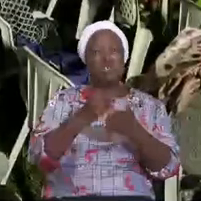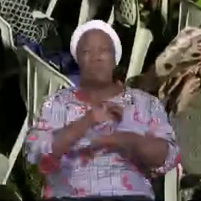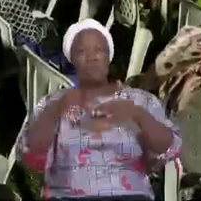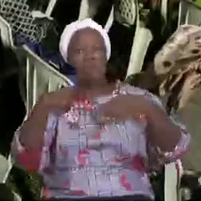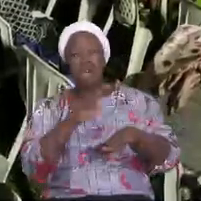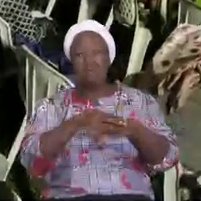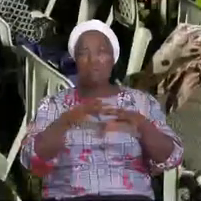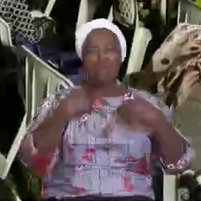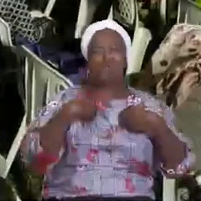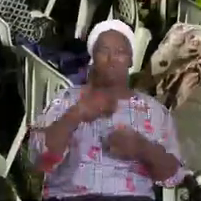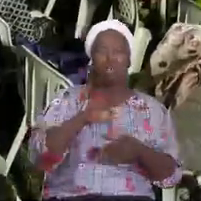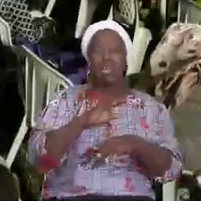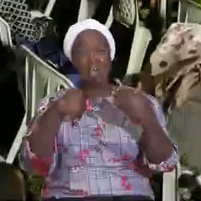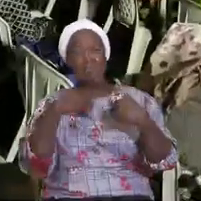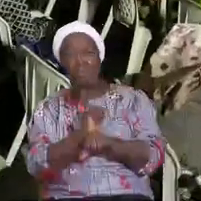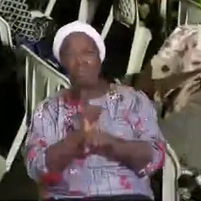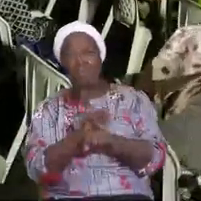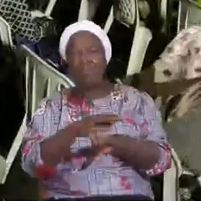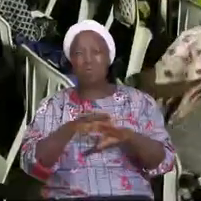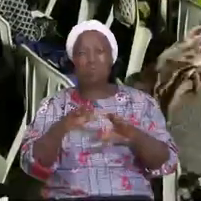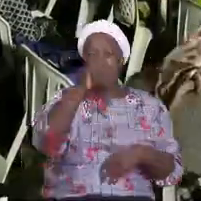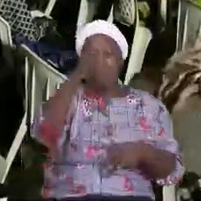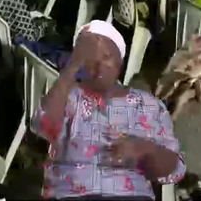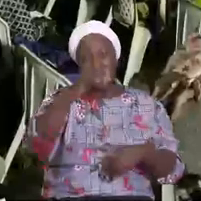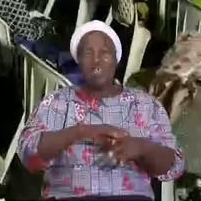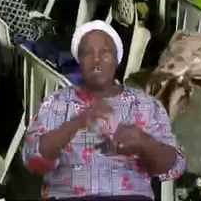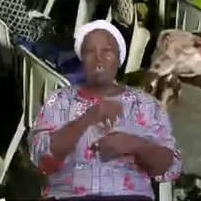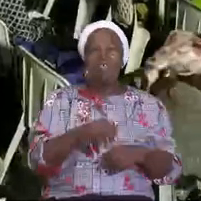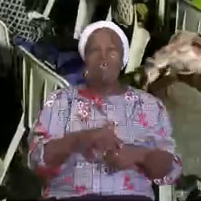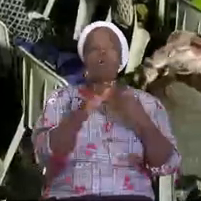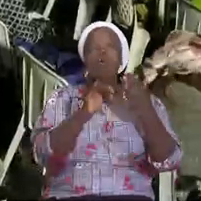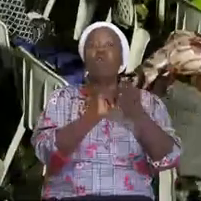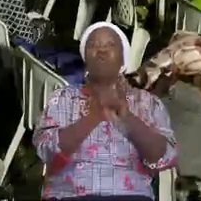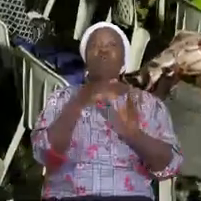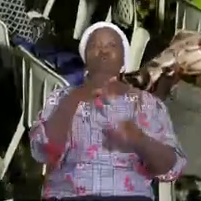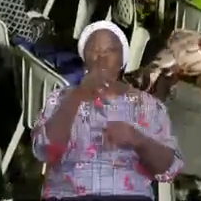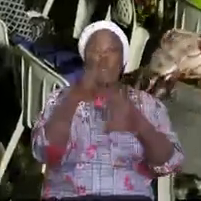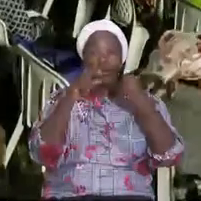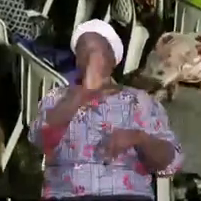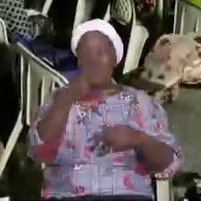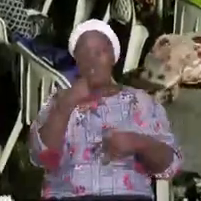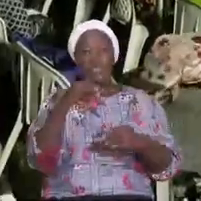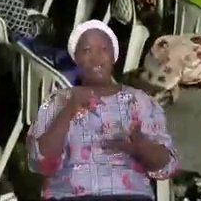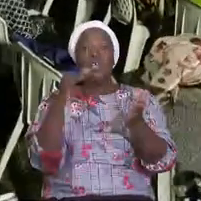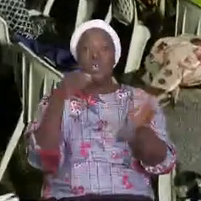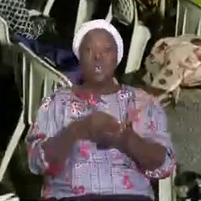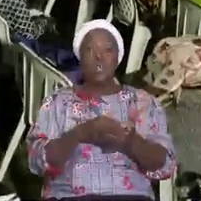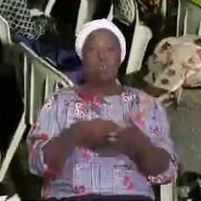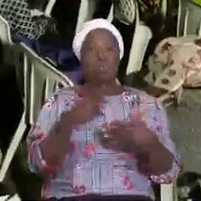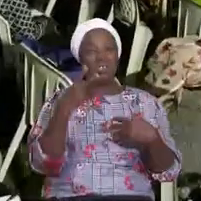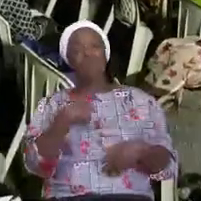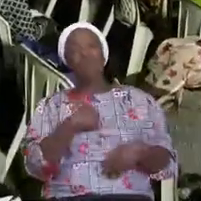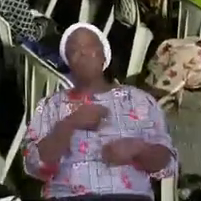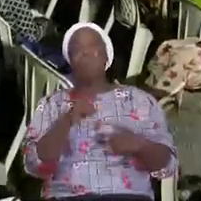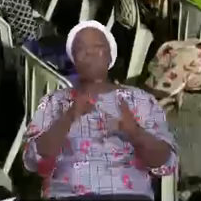langage. Je n'ai jamais rien. Tu ne vas plus prononcer cela. Dieu n'exauce jamais ma prière. Ça, c'est une